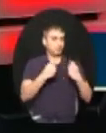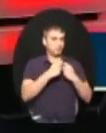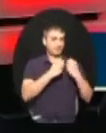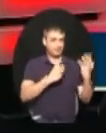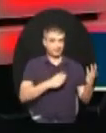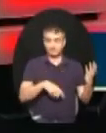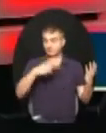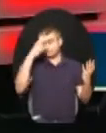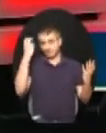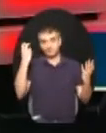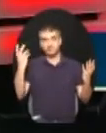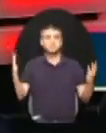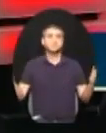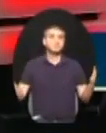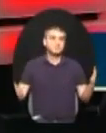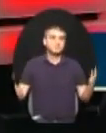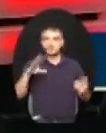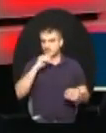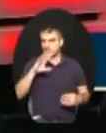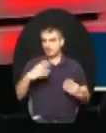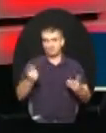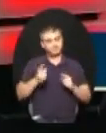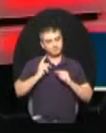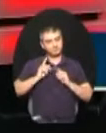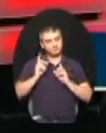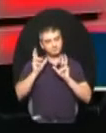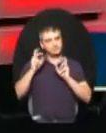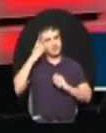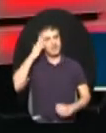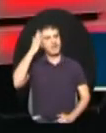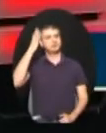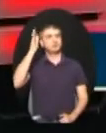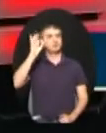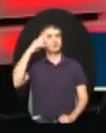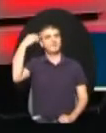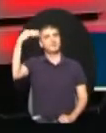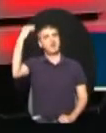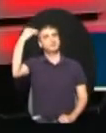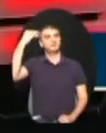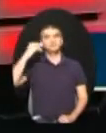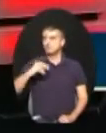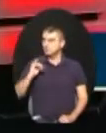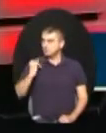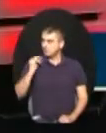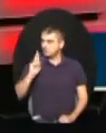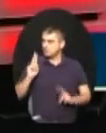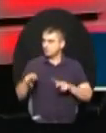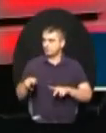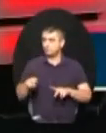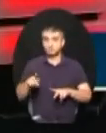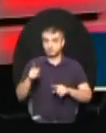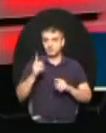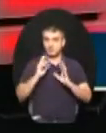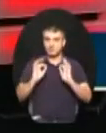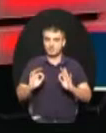משותפים, ובערבית בעצם מדברים על דברים אחרים, מגדירים את החזון הפלסטיני לחלוטין. לחלוטין